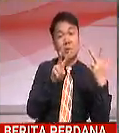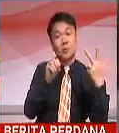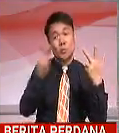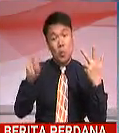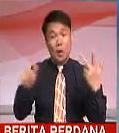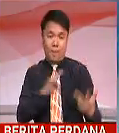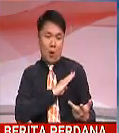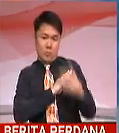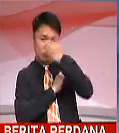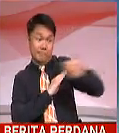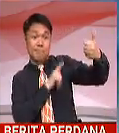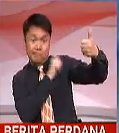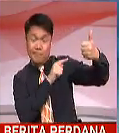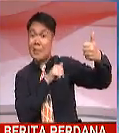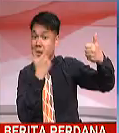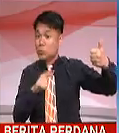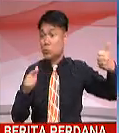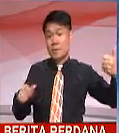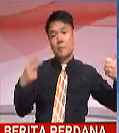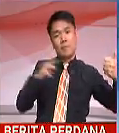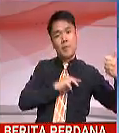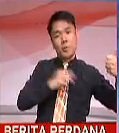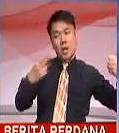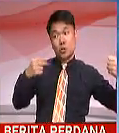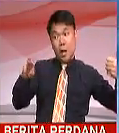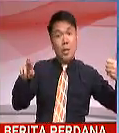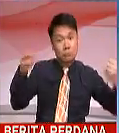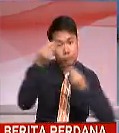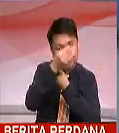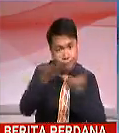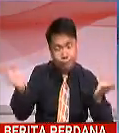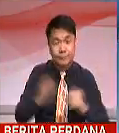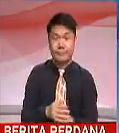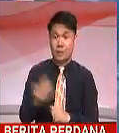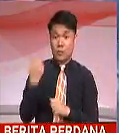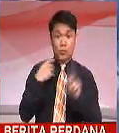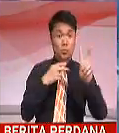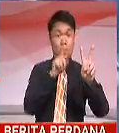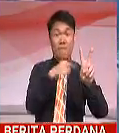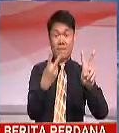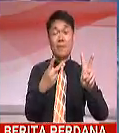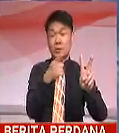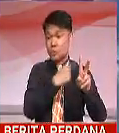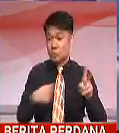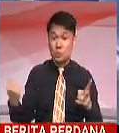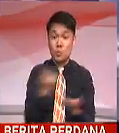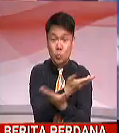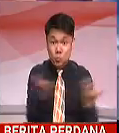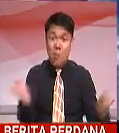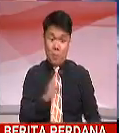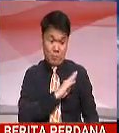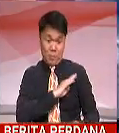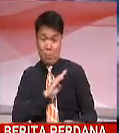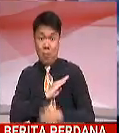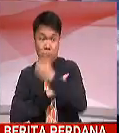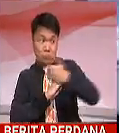majikan seperti dimaklumkan Kementerian Sumber Manusia. Bermula 1 Februari lalu, kerajaan telah mewajibkan semua majikan di seluruh